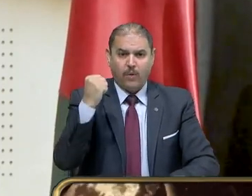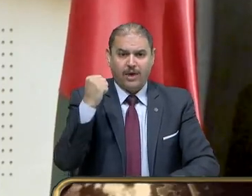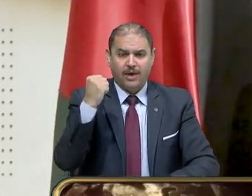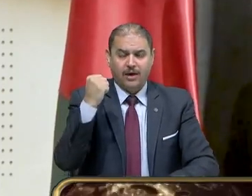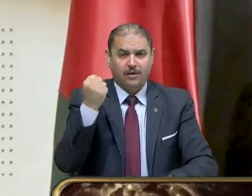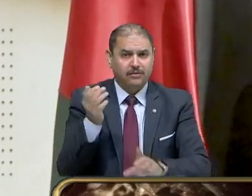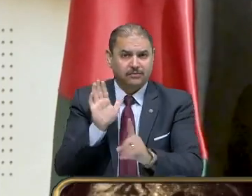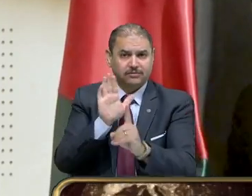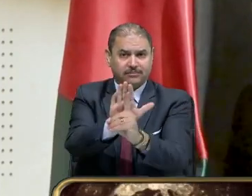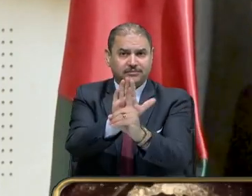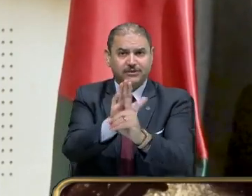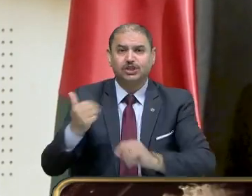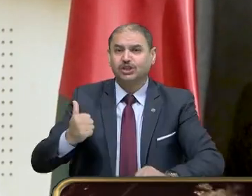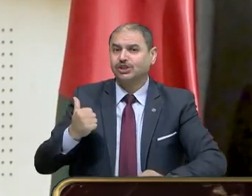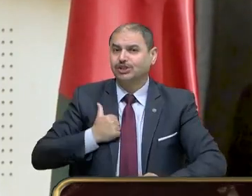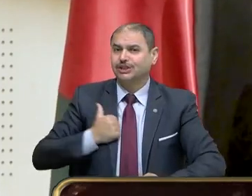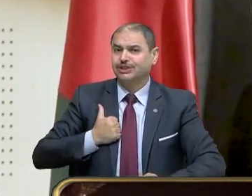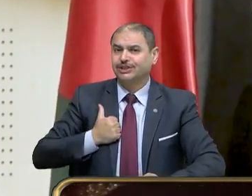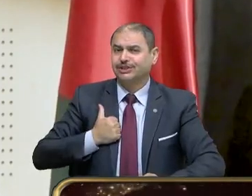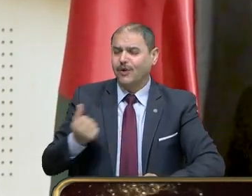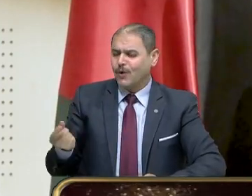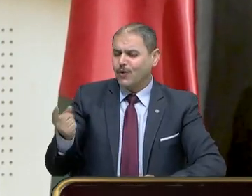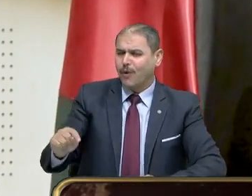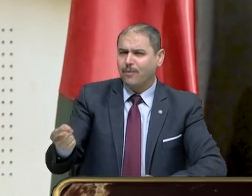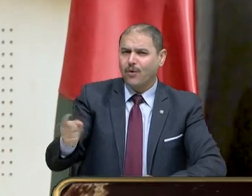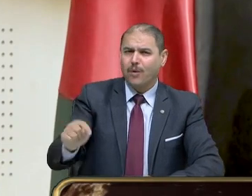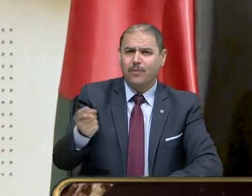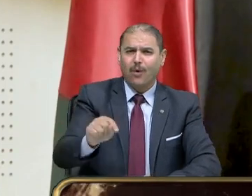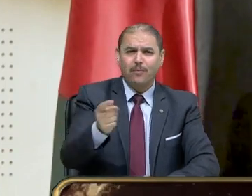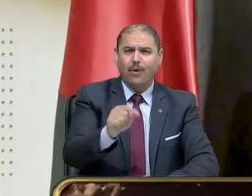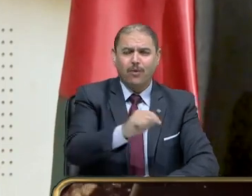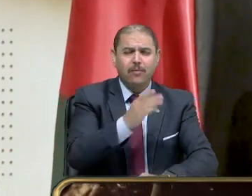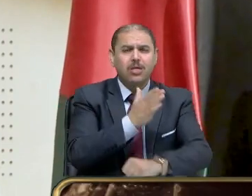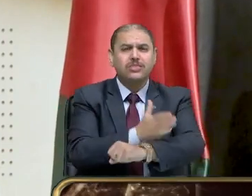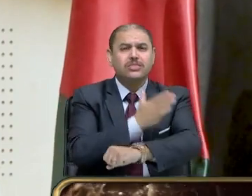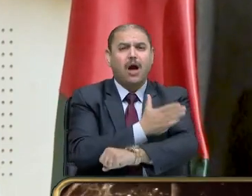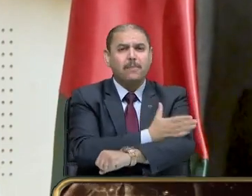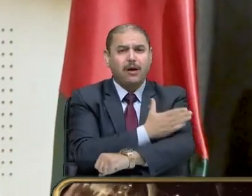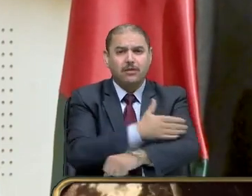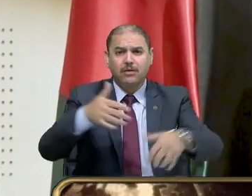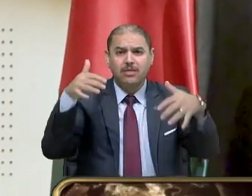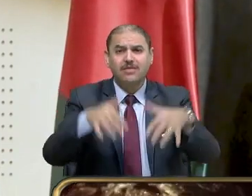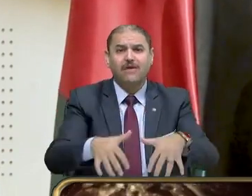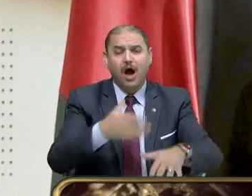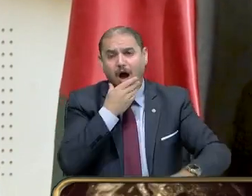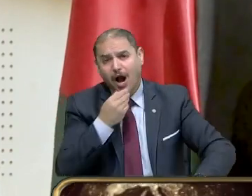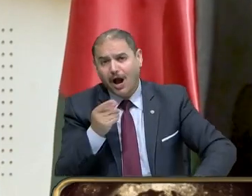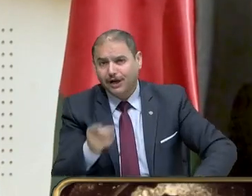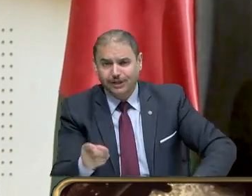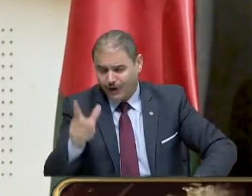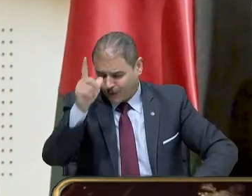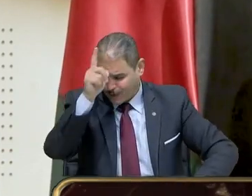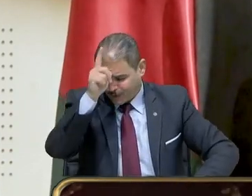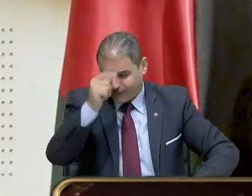وذخرا لجيشنا الذي يقدم كل يوم أعظم صور التضحية والصمود والفداء. وبكل